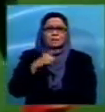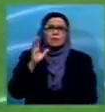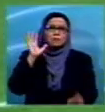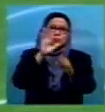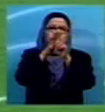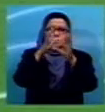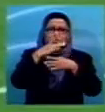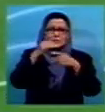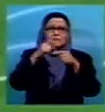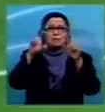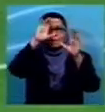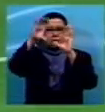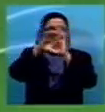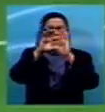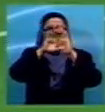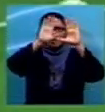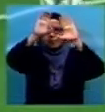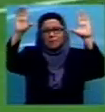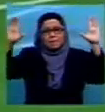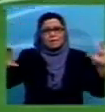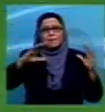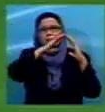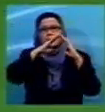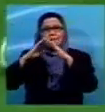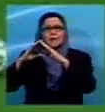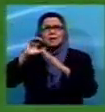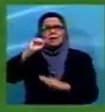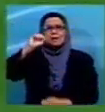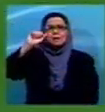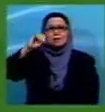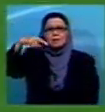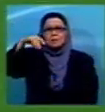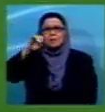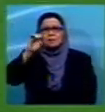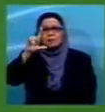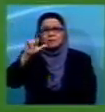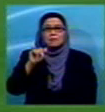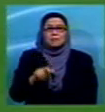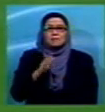Sao Paulo. Aksi pembuka tirai kumpulan A skuad Samba bakal menentang Croatia.